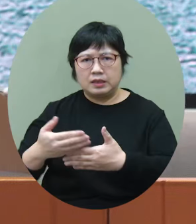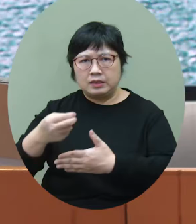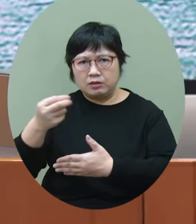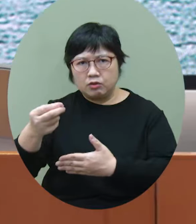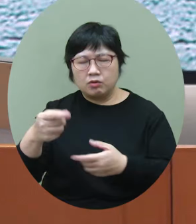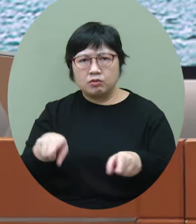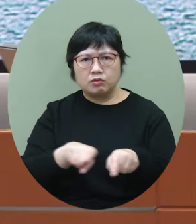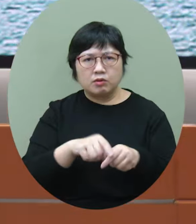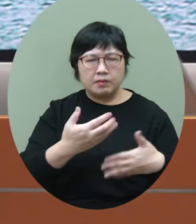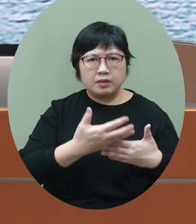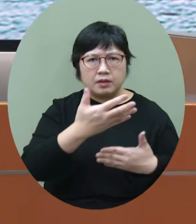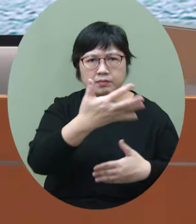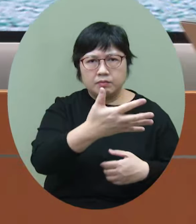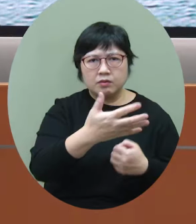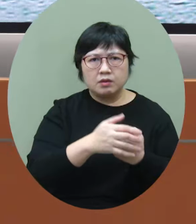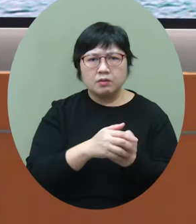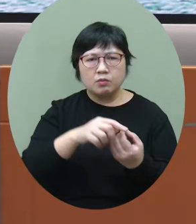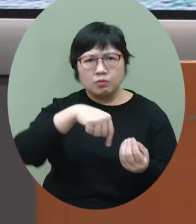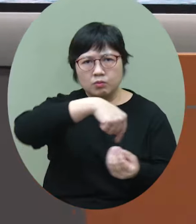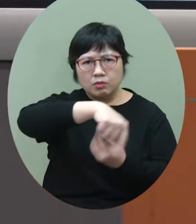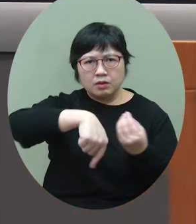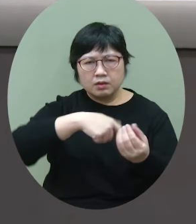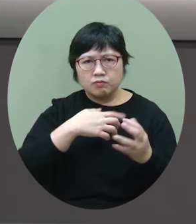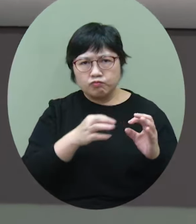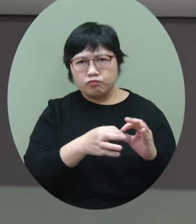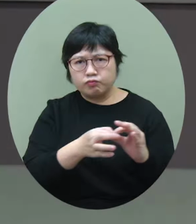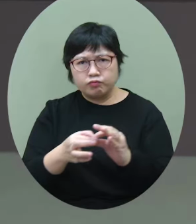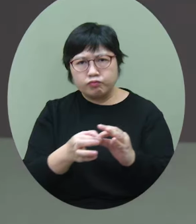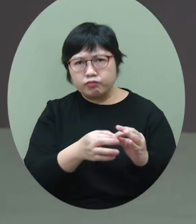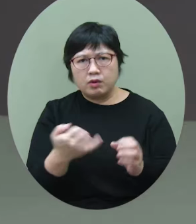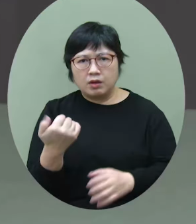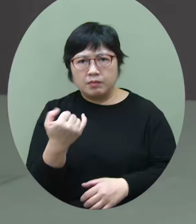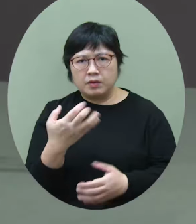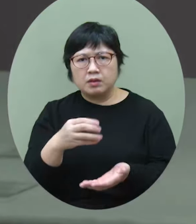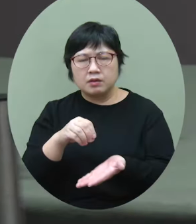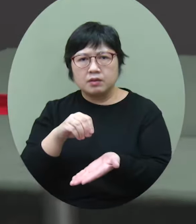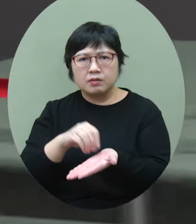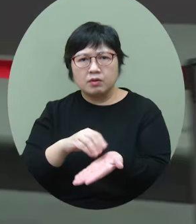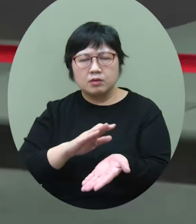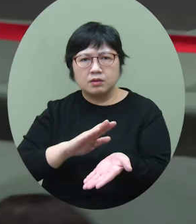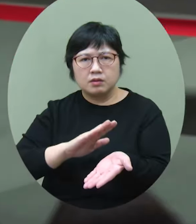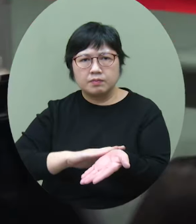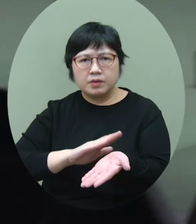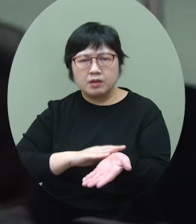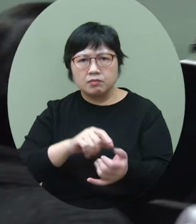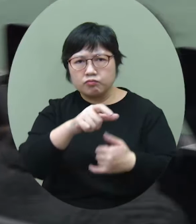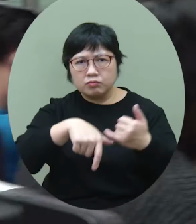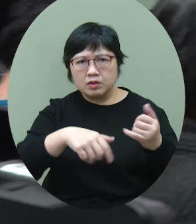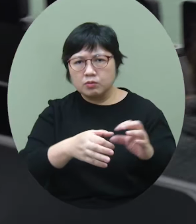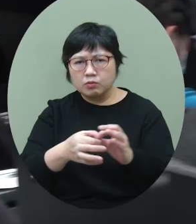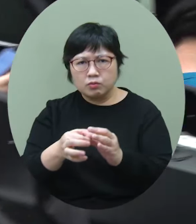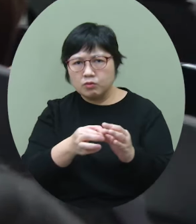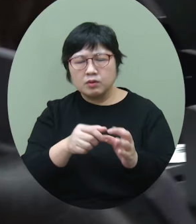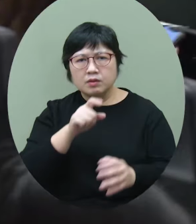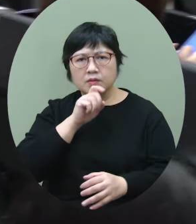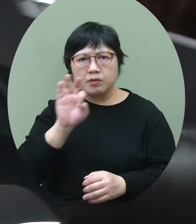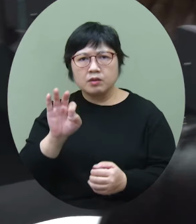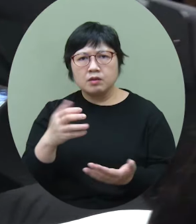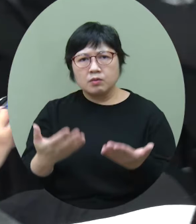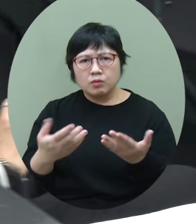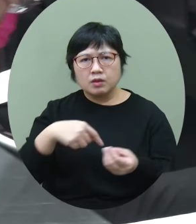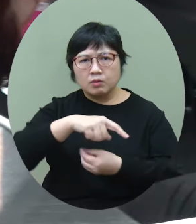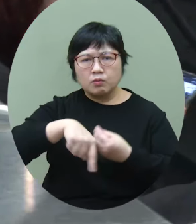第五座的環境是否相連的，還有他們的確診 case 其實是有沒有關聯的呢？會不會有環境